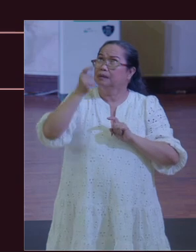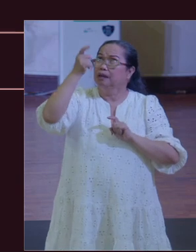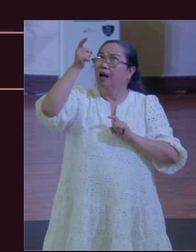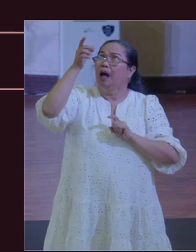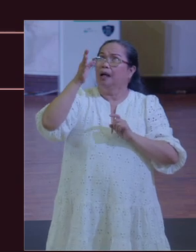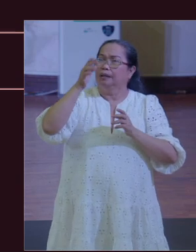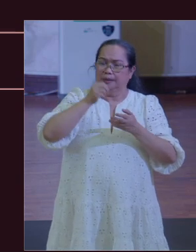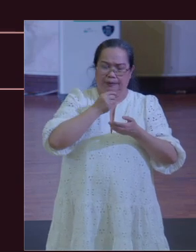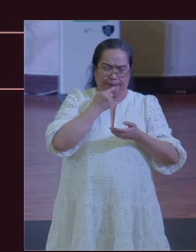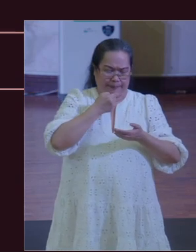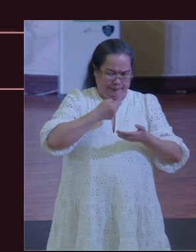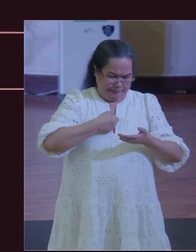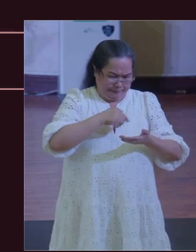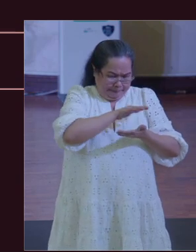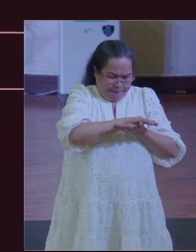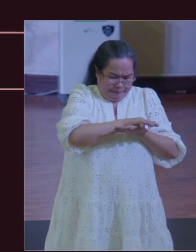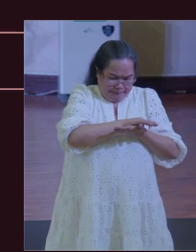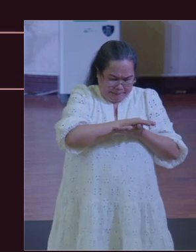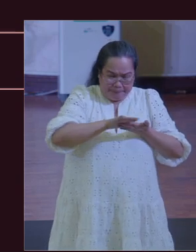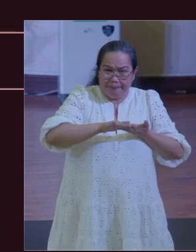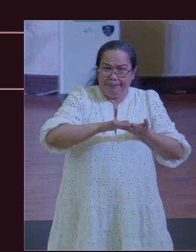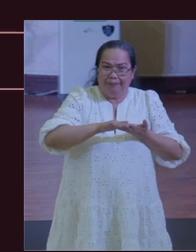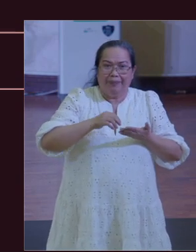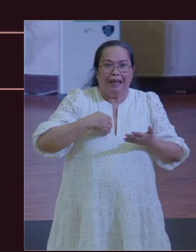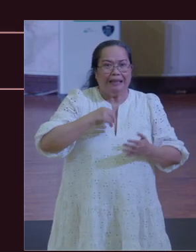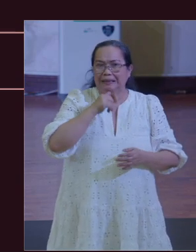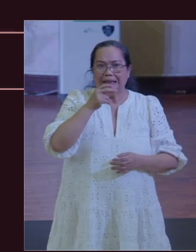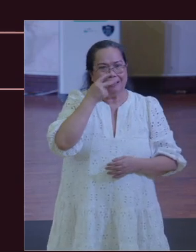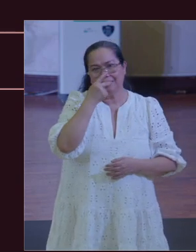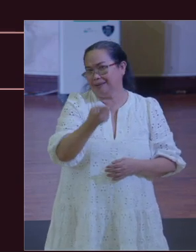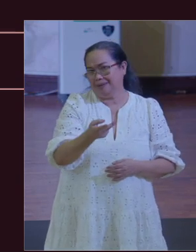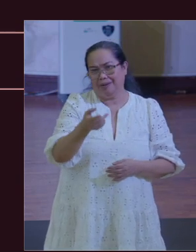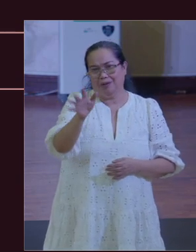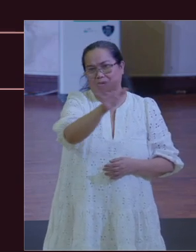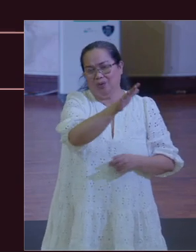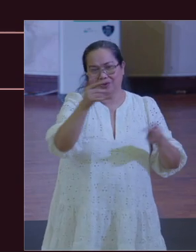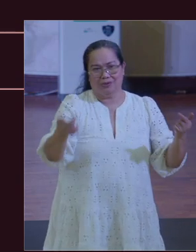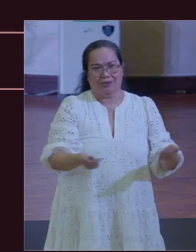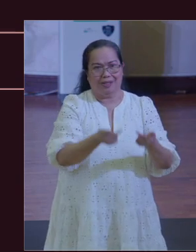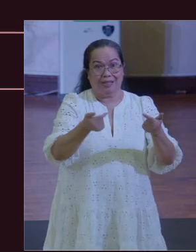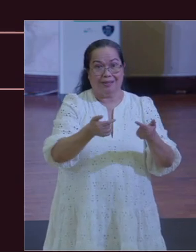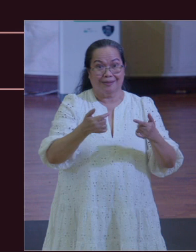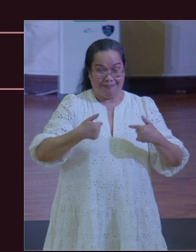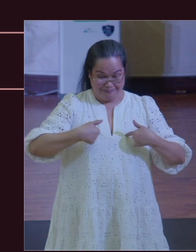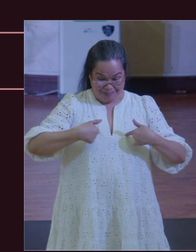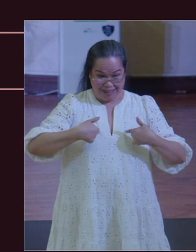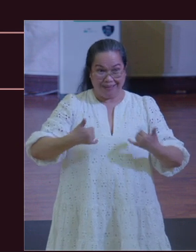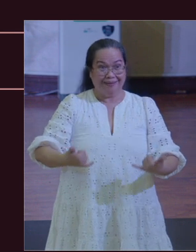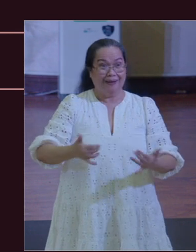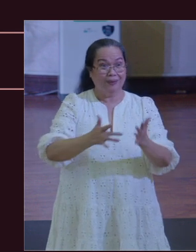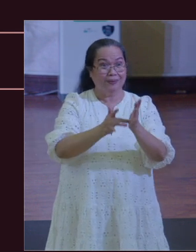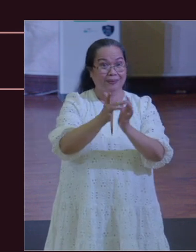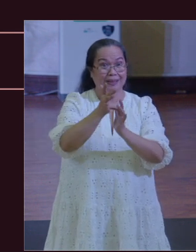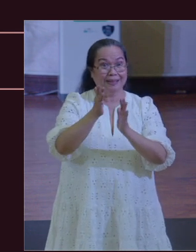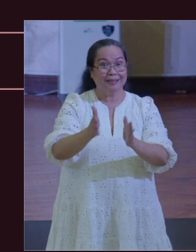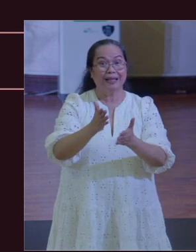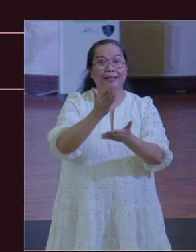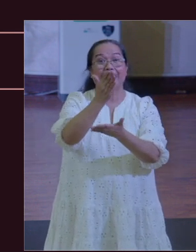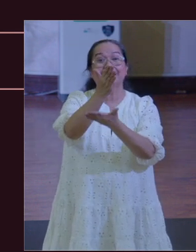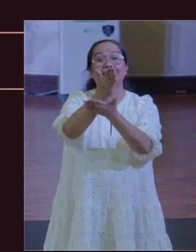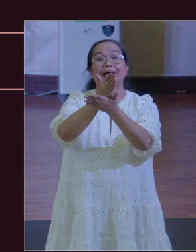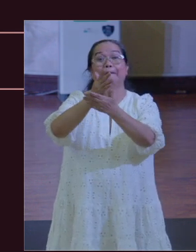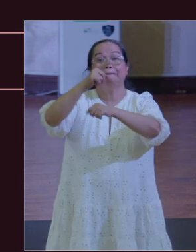Justification. Just as if we did not sin. Yun ang justification. Ngayon po, na Kristiyano na ako, minsan